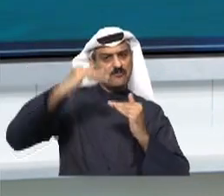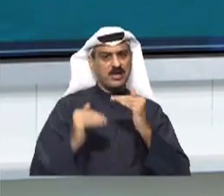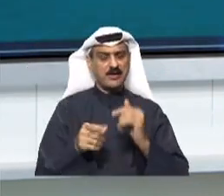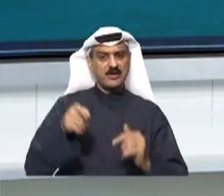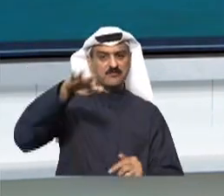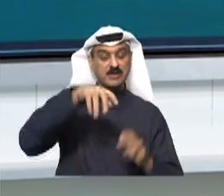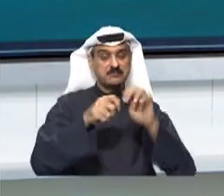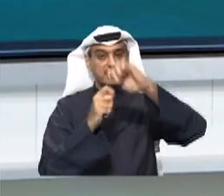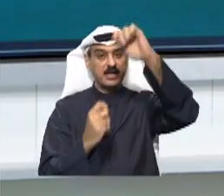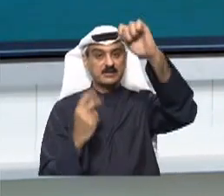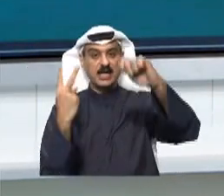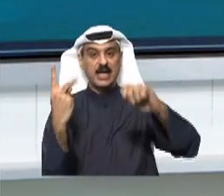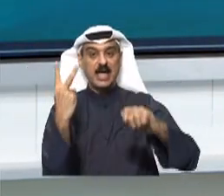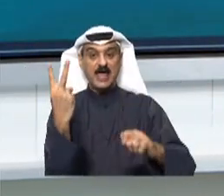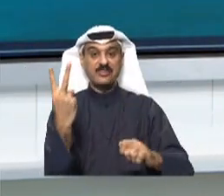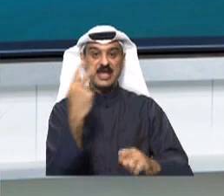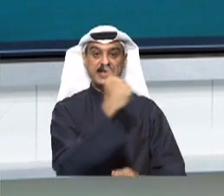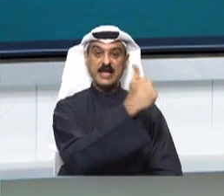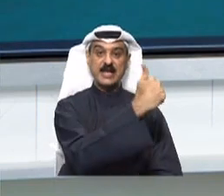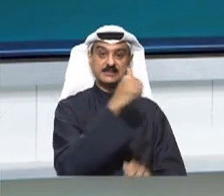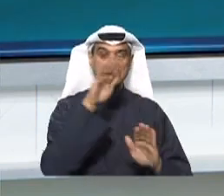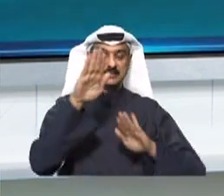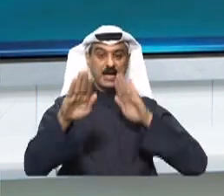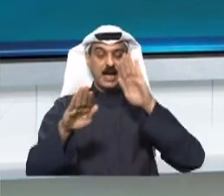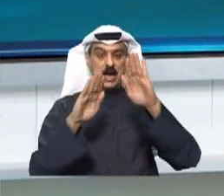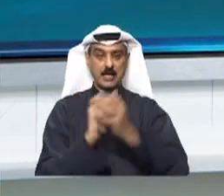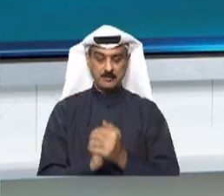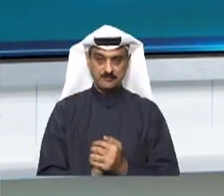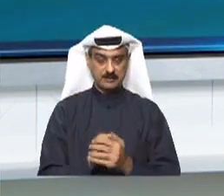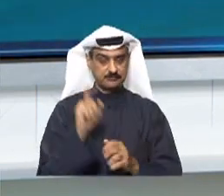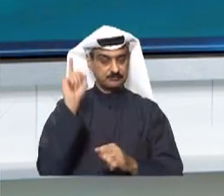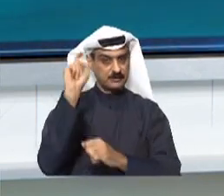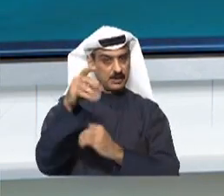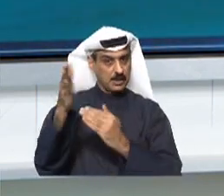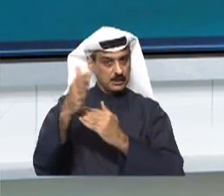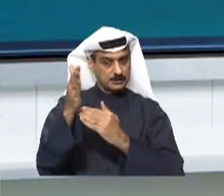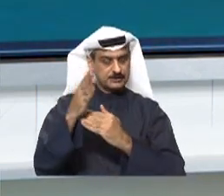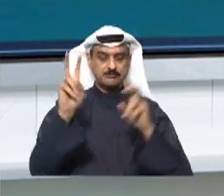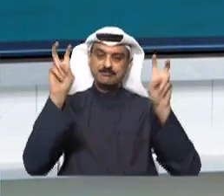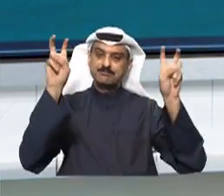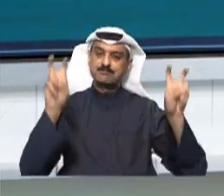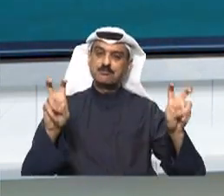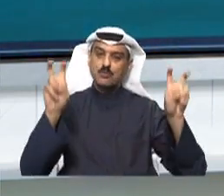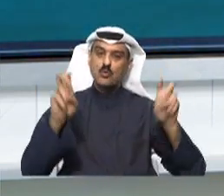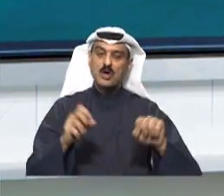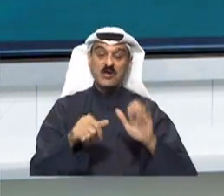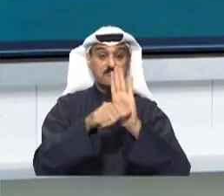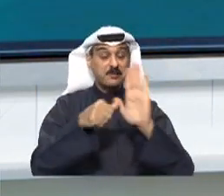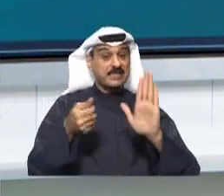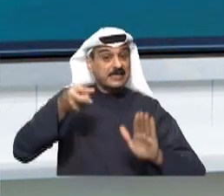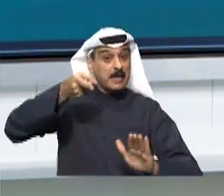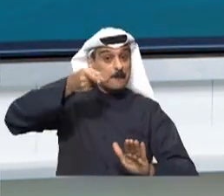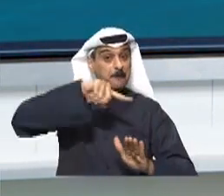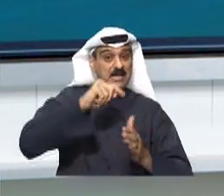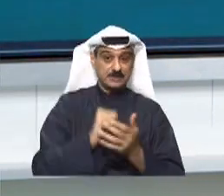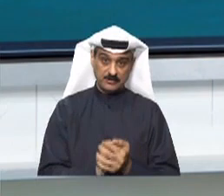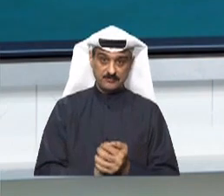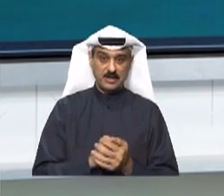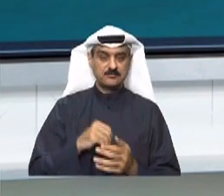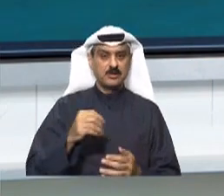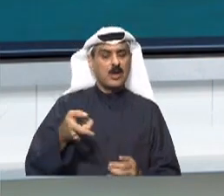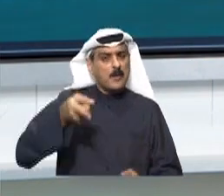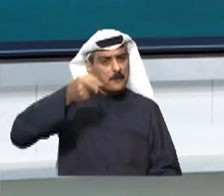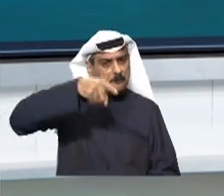الموج ما بين 2 إلى 6 أقدام، لذلك الأنشطة البحرية ما ننصح فيها ابتداء من يوم الغد وأيضا خلال الأيام